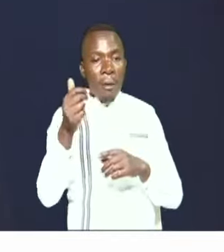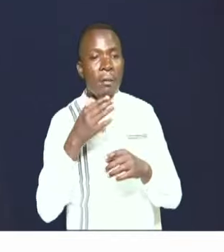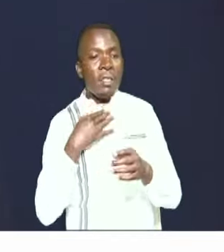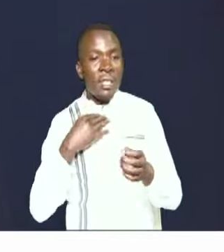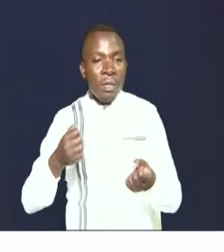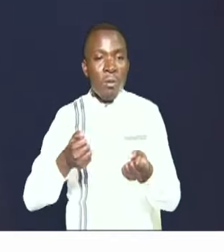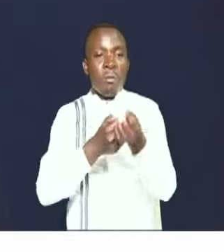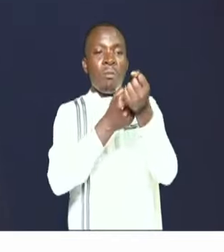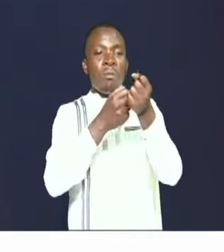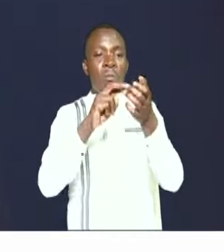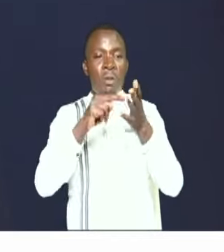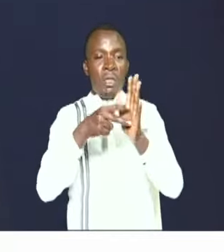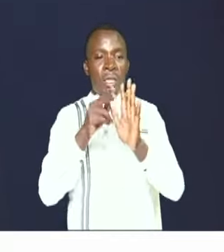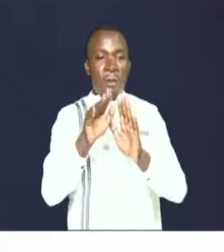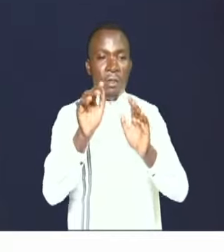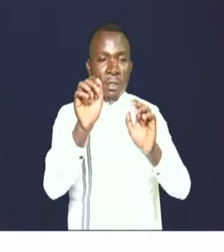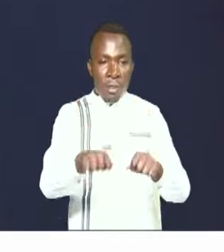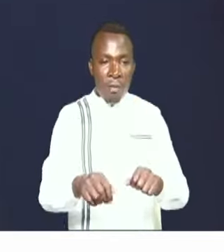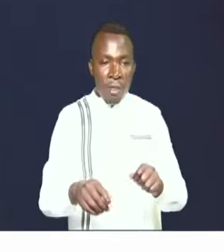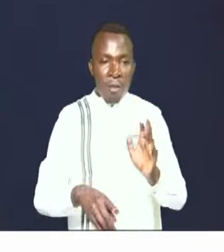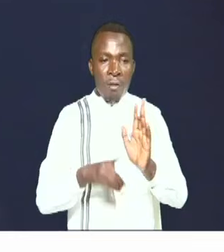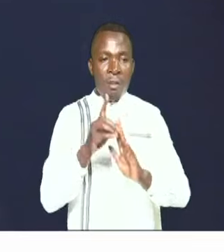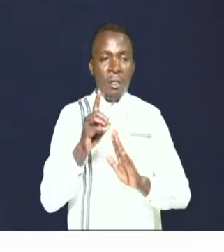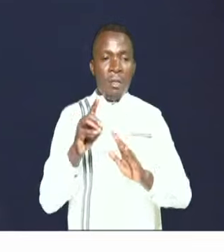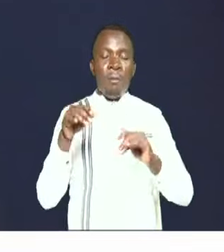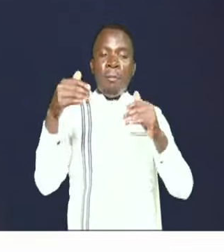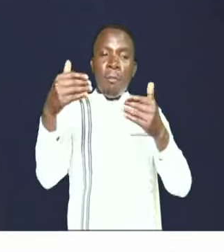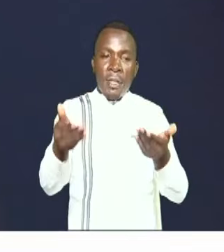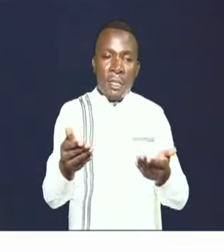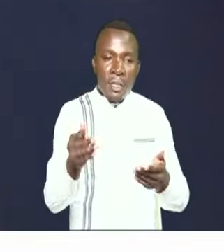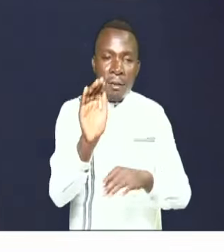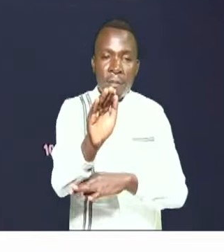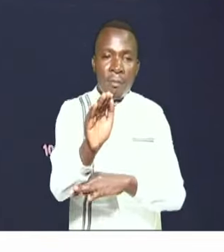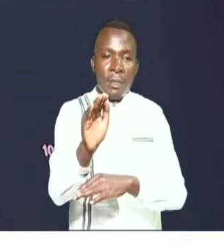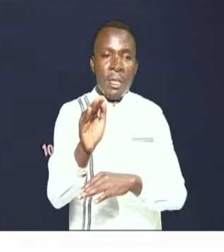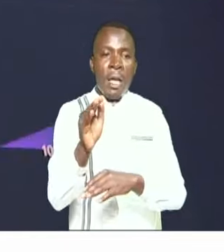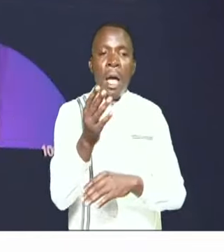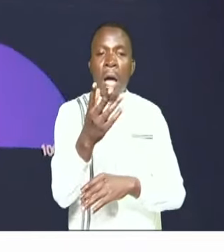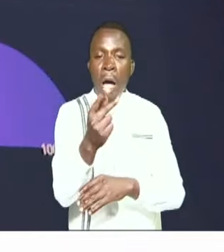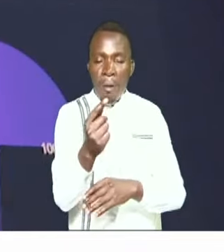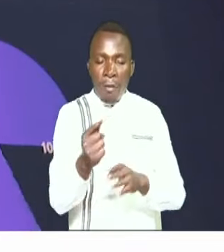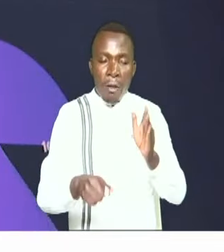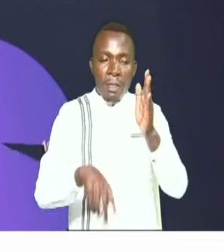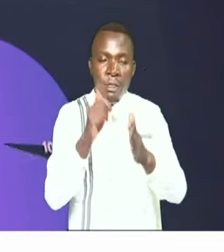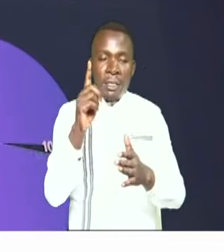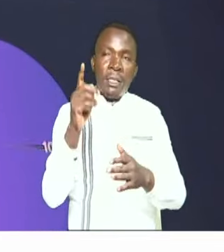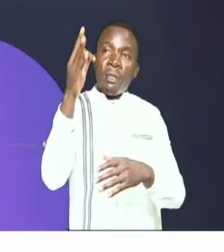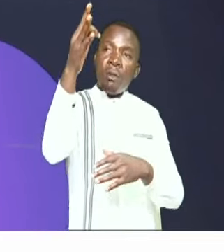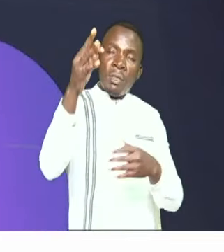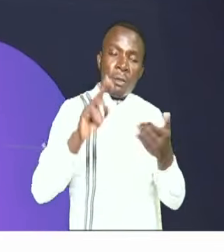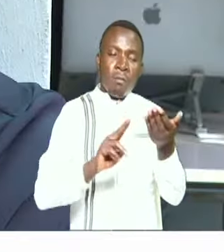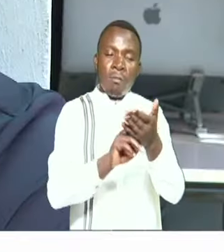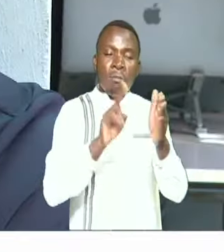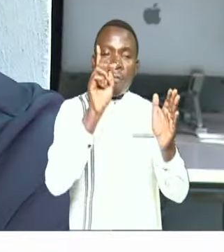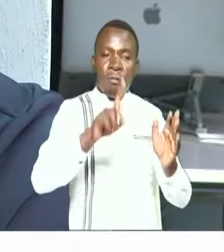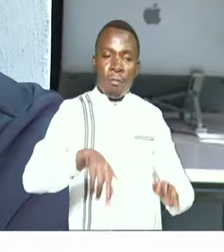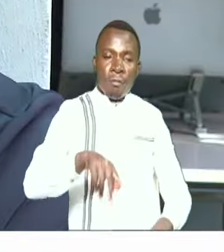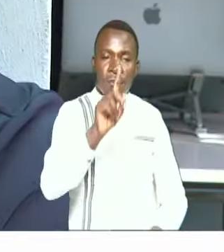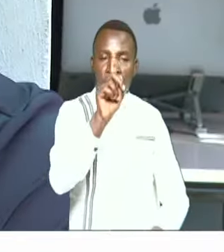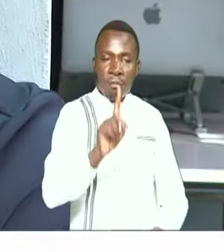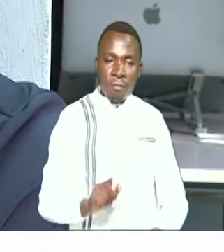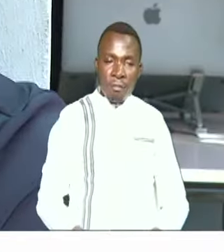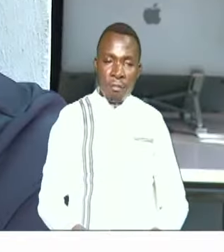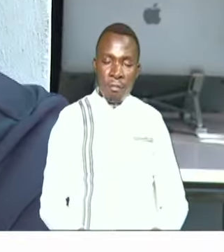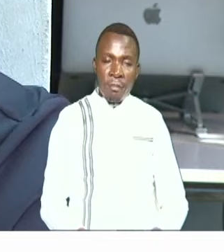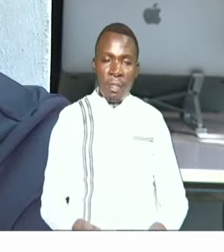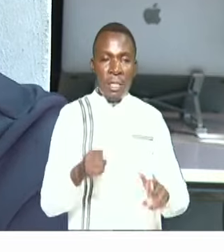utere imbere watubwira icyo ugiye gukoresha amafaranga watsindiye twebwe icya mbere twari dufite